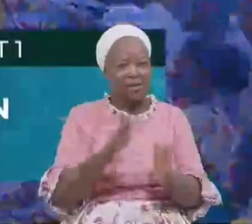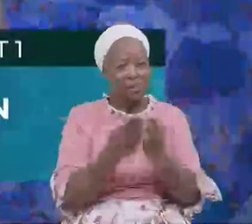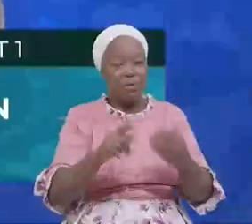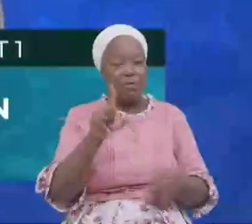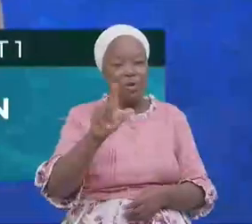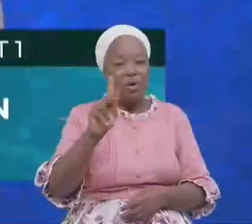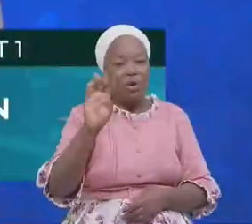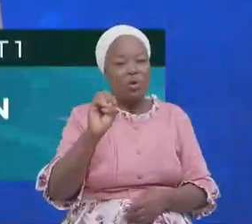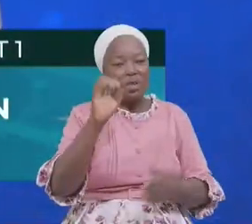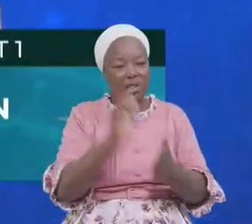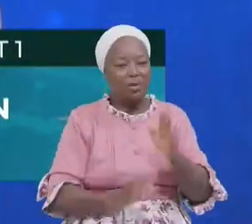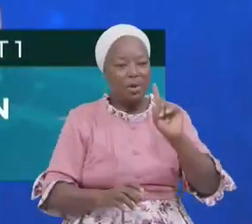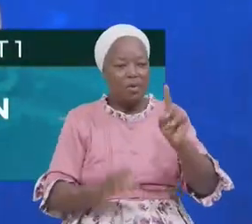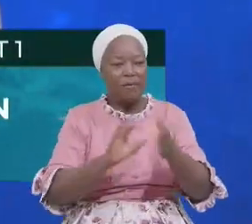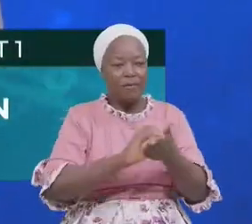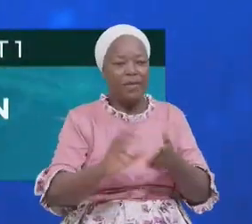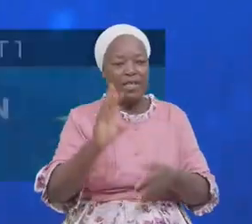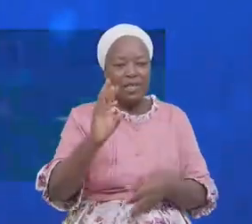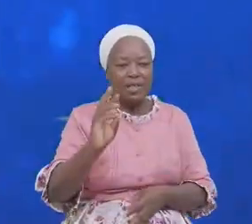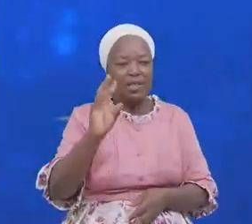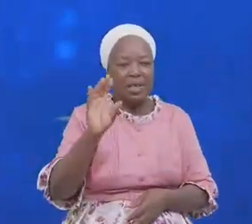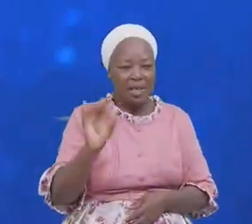Voyons cela en Luc 1, verset 68.